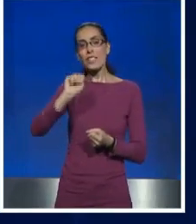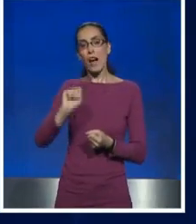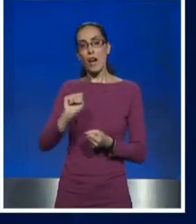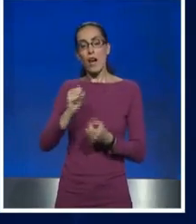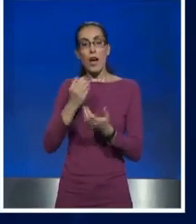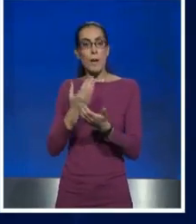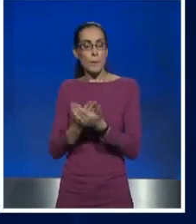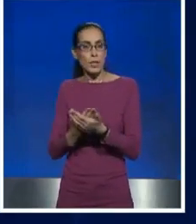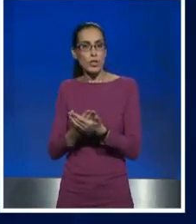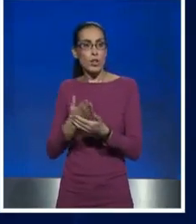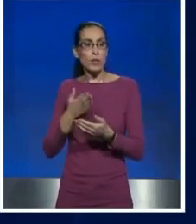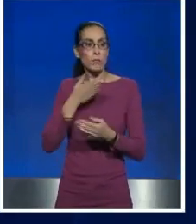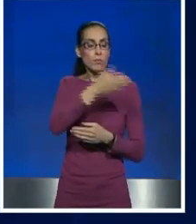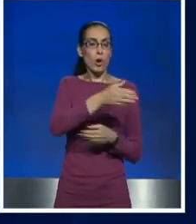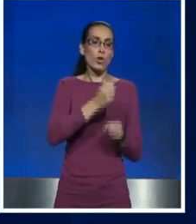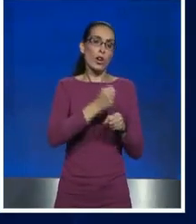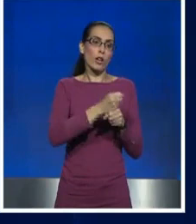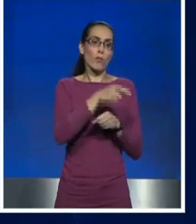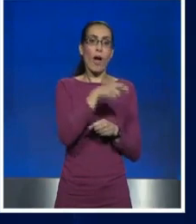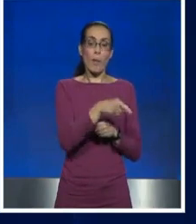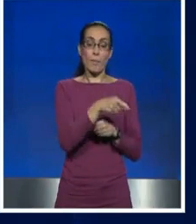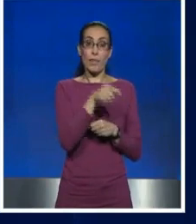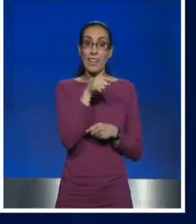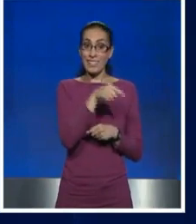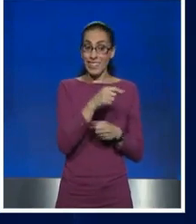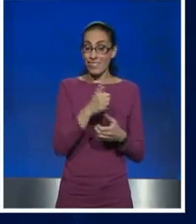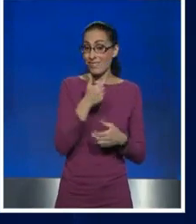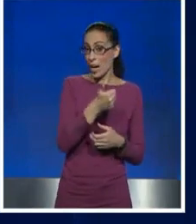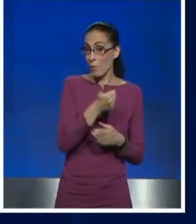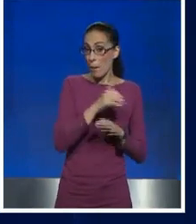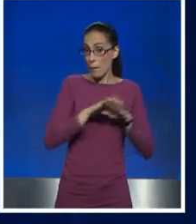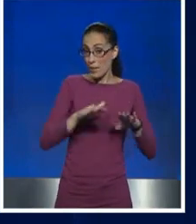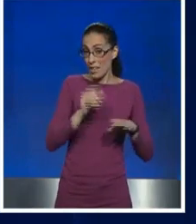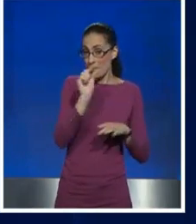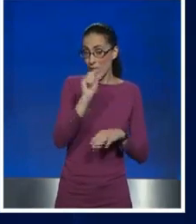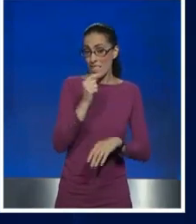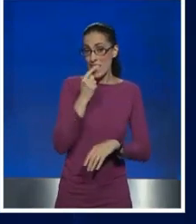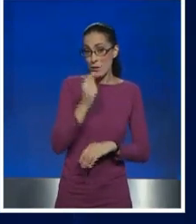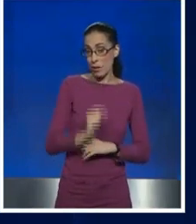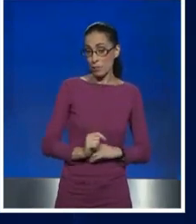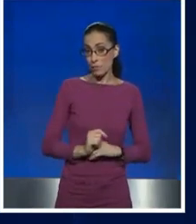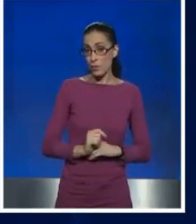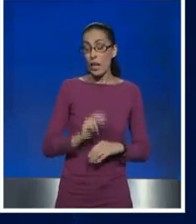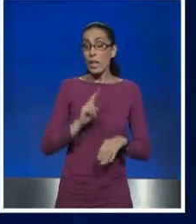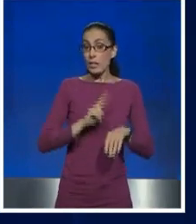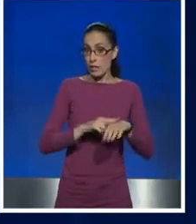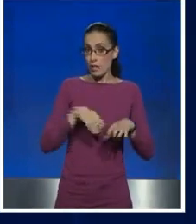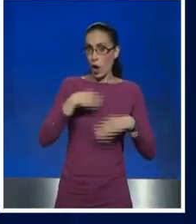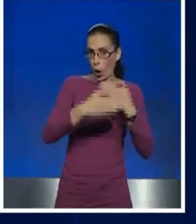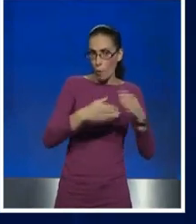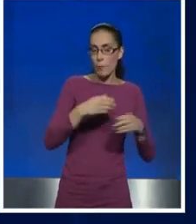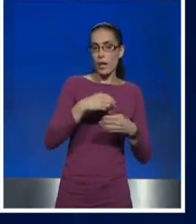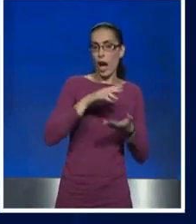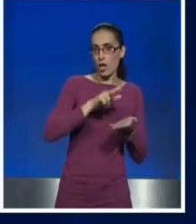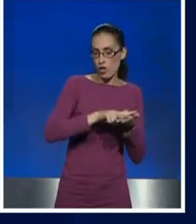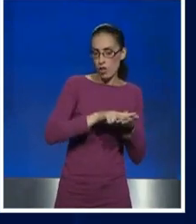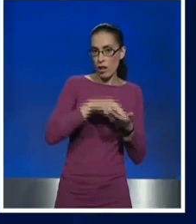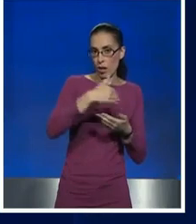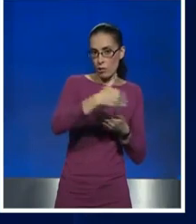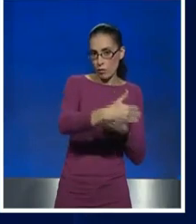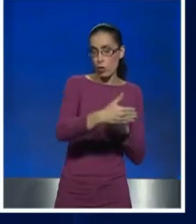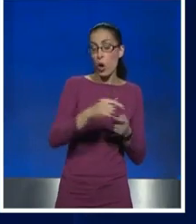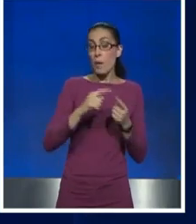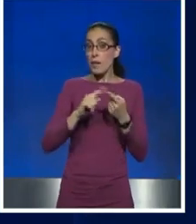U din il-viża tgħod tal-ftit snin biss u tista' tiġi mġedda jew irrifjutata. Jistgħu jkeċċuk il-barra